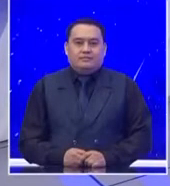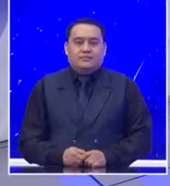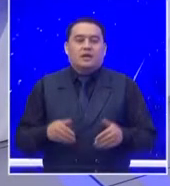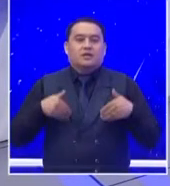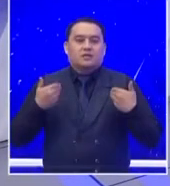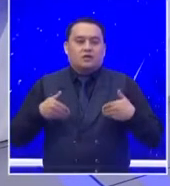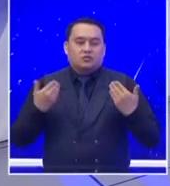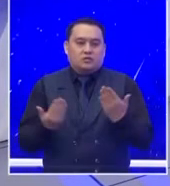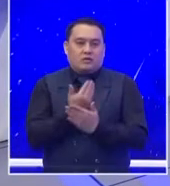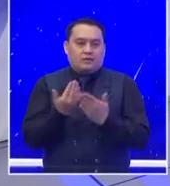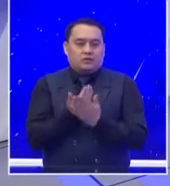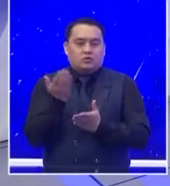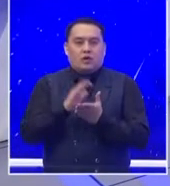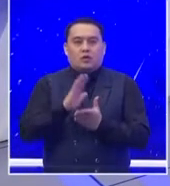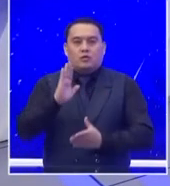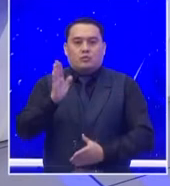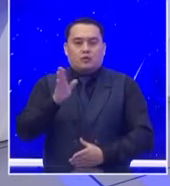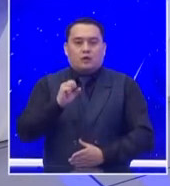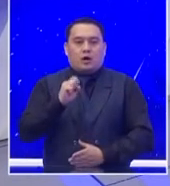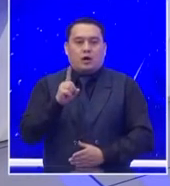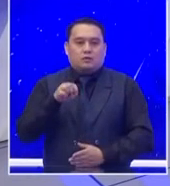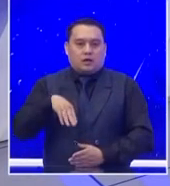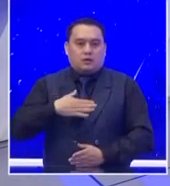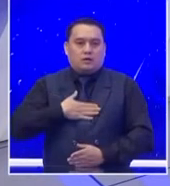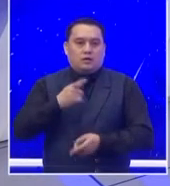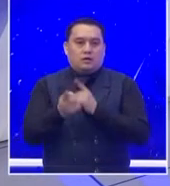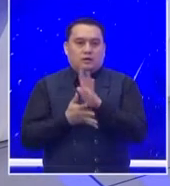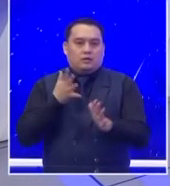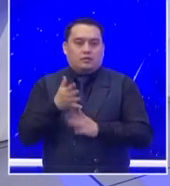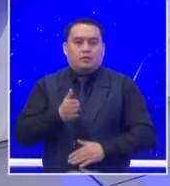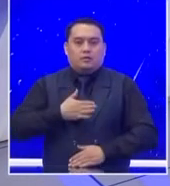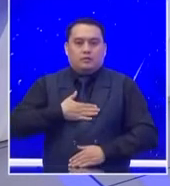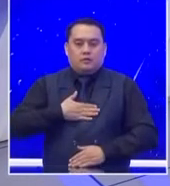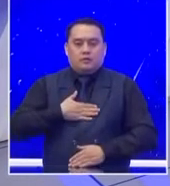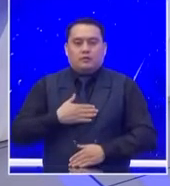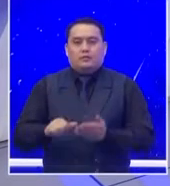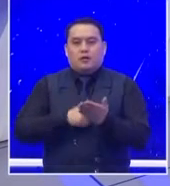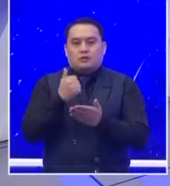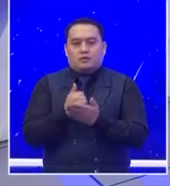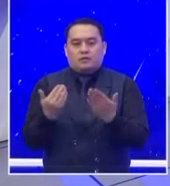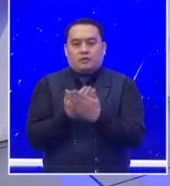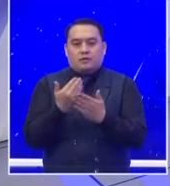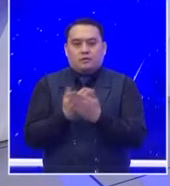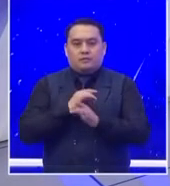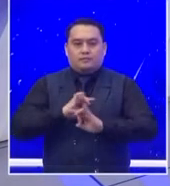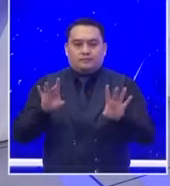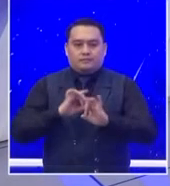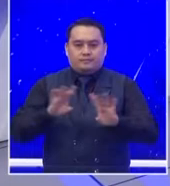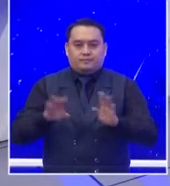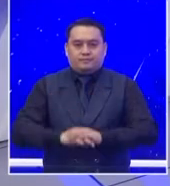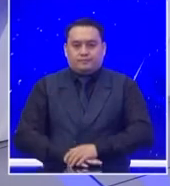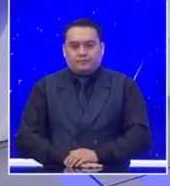Добрый вечер, в эфире телеканала ЖТСУ. Время новостей. С вами Азат Джумаханов. И сурдоперевод обеспечивает Марат Джумабеков. Смотрите